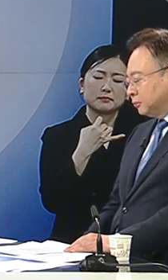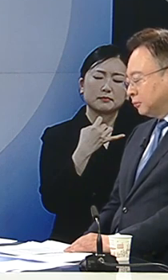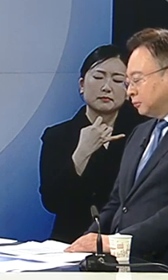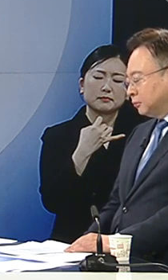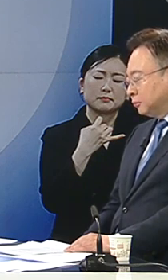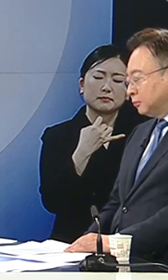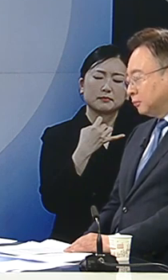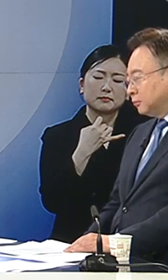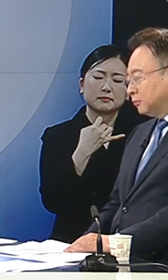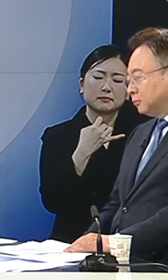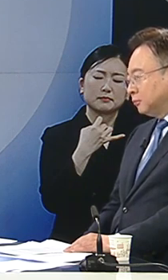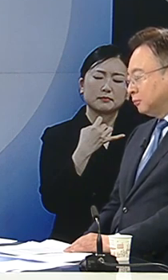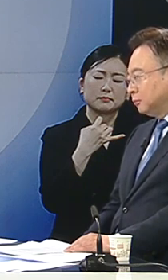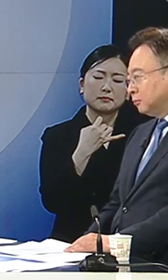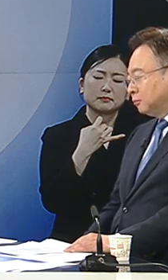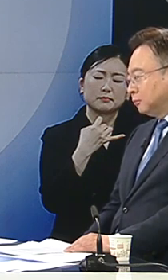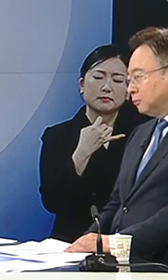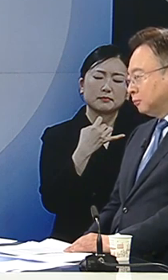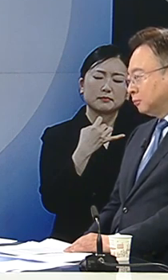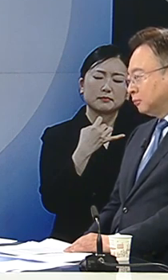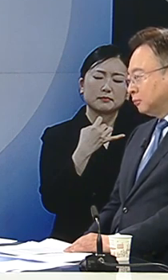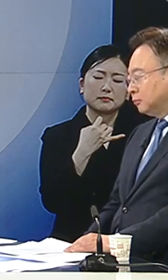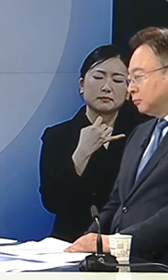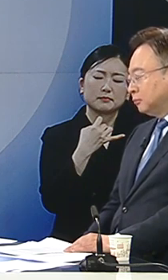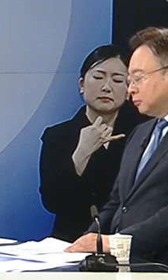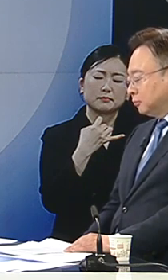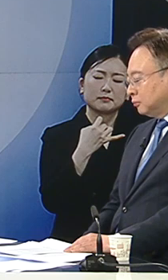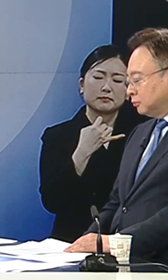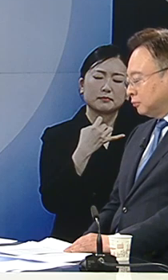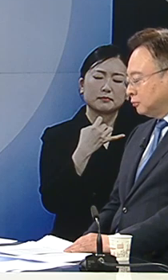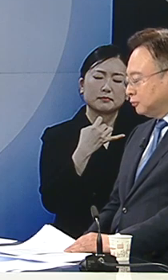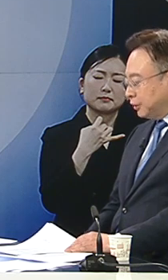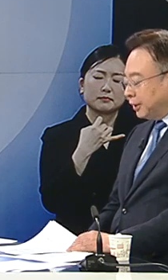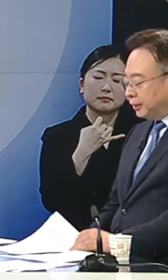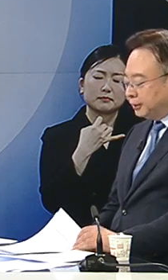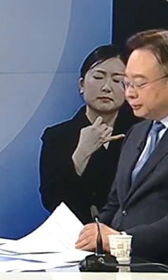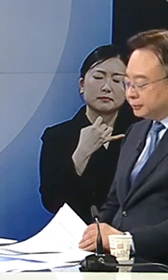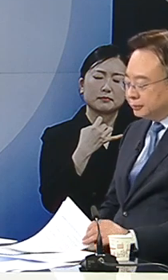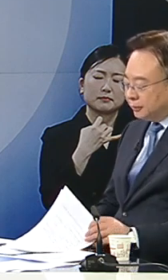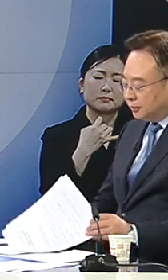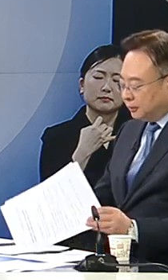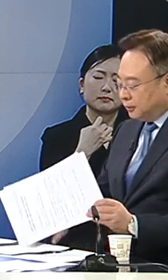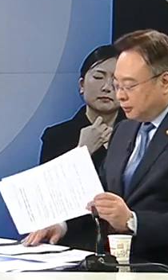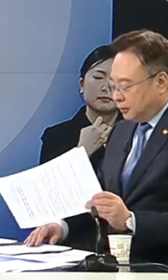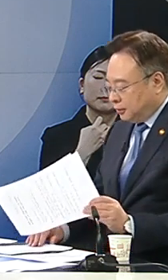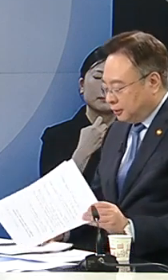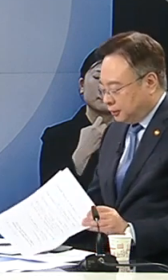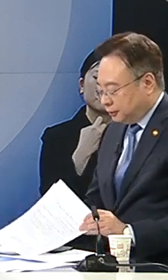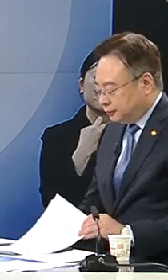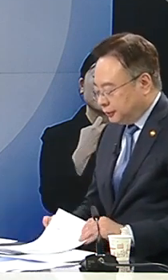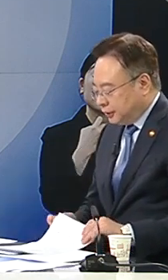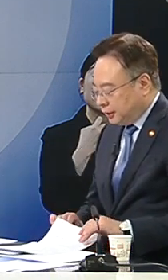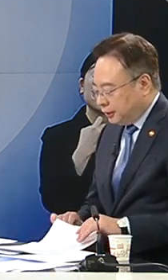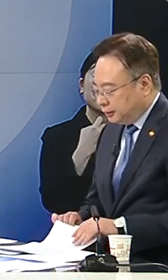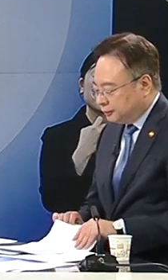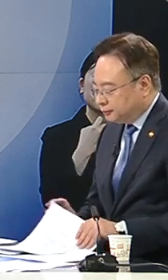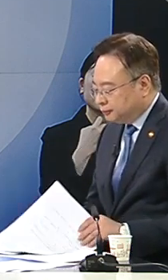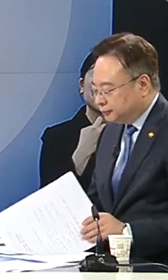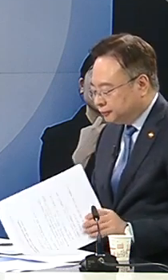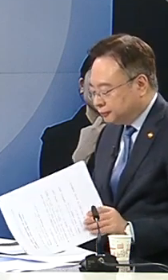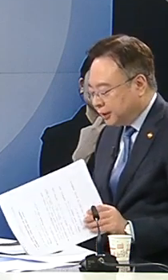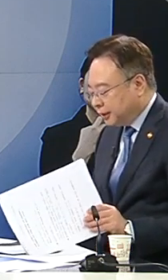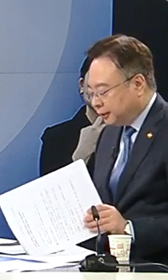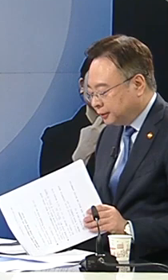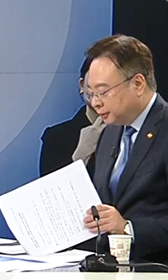정말 파업을 하게 되면 진료 차질이 불가피하고 결국에는 환자들의 피해로 이어질 수도 있는 그런